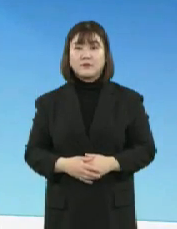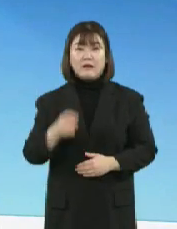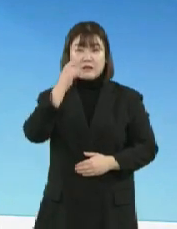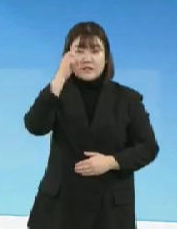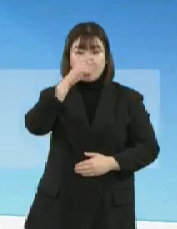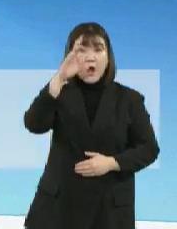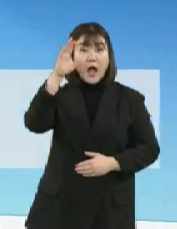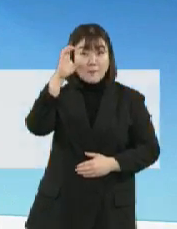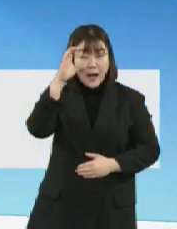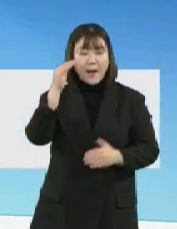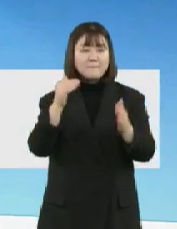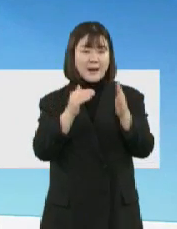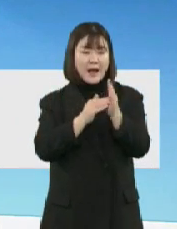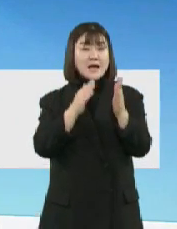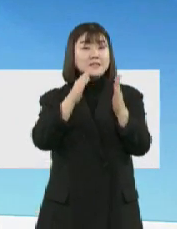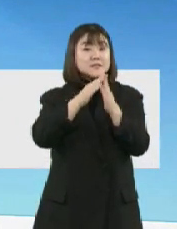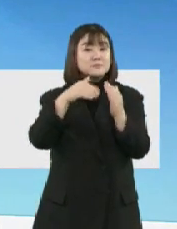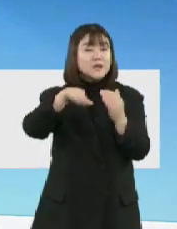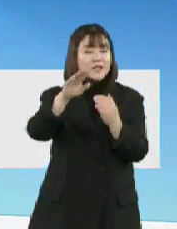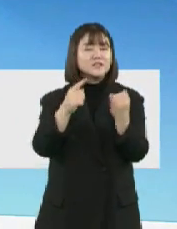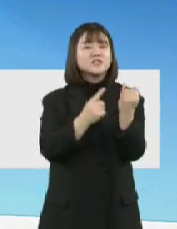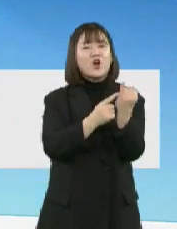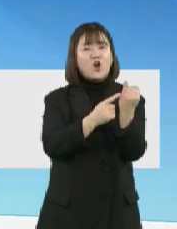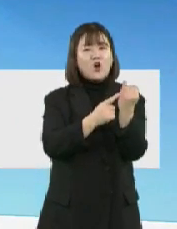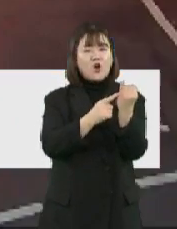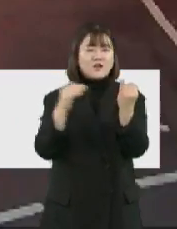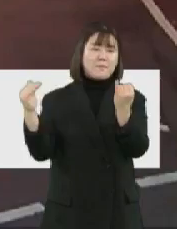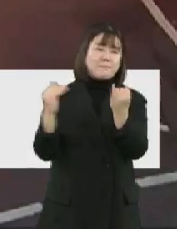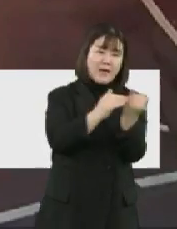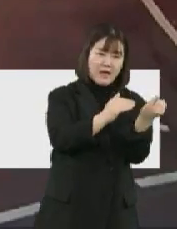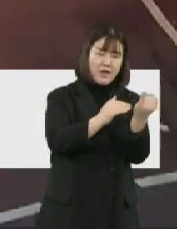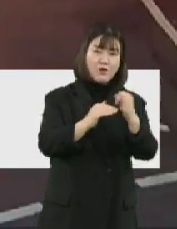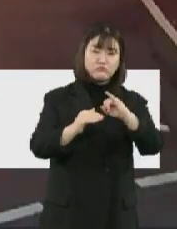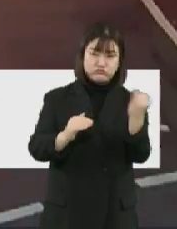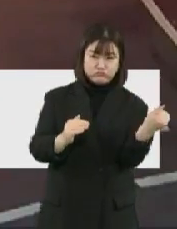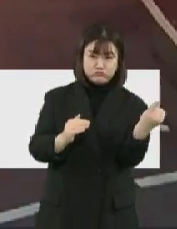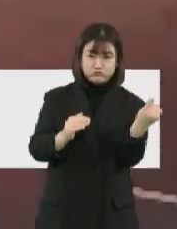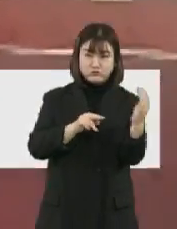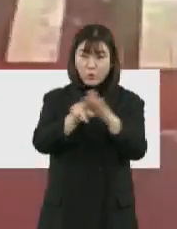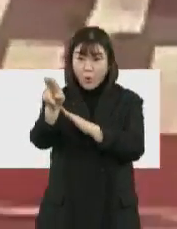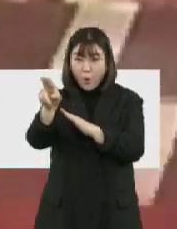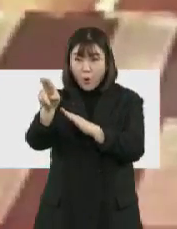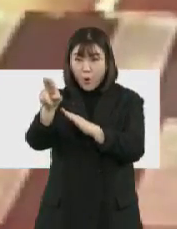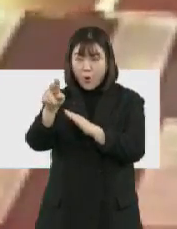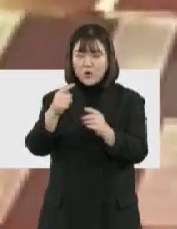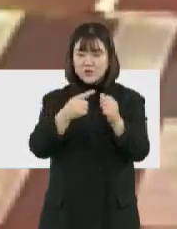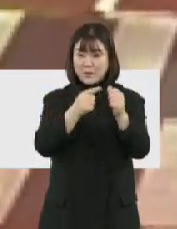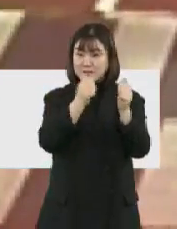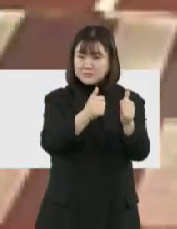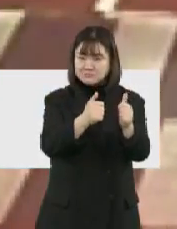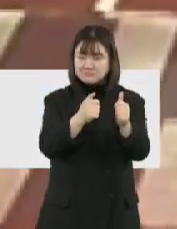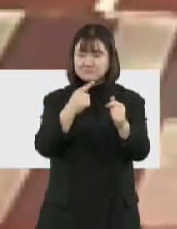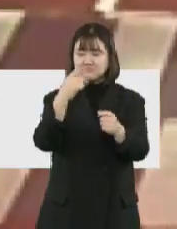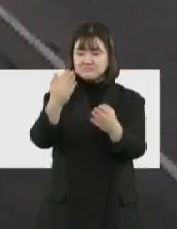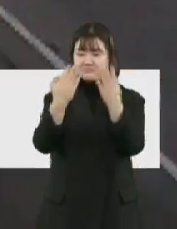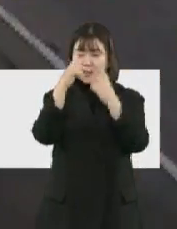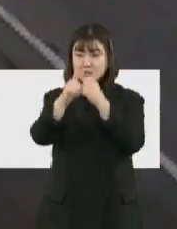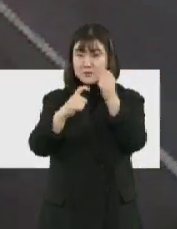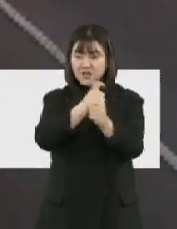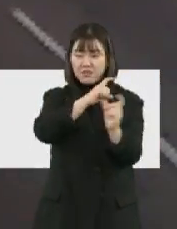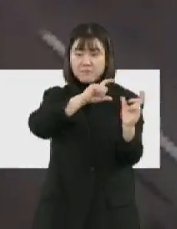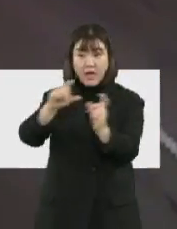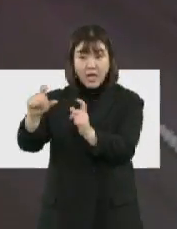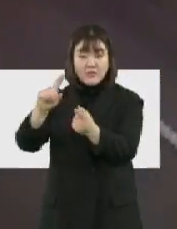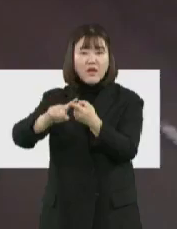새벽에 아르바이트를 마치고 귀가하던 여대생을 차량으로 지어 숨지게 하고 도주해 1심에서 징역 11년을 선고받은